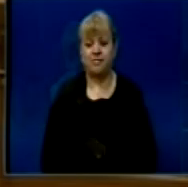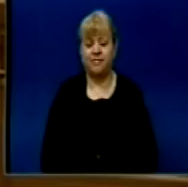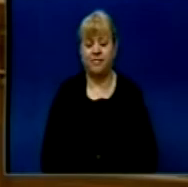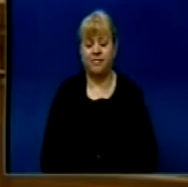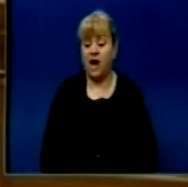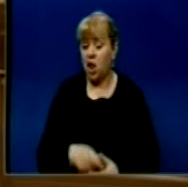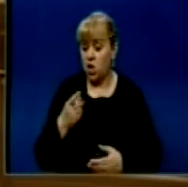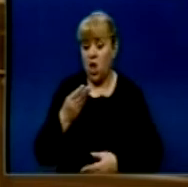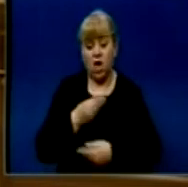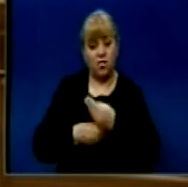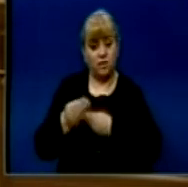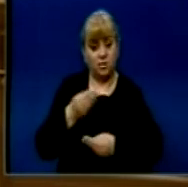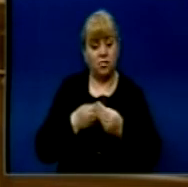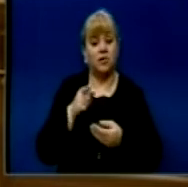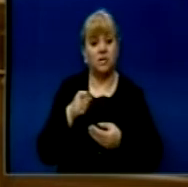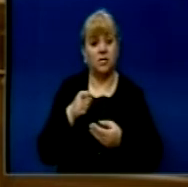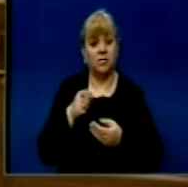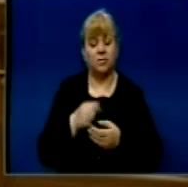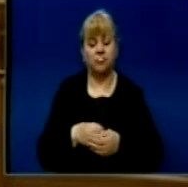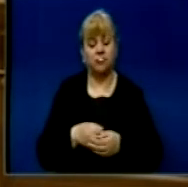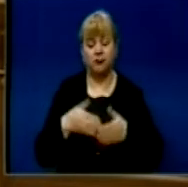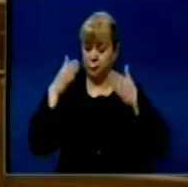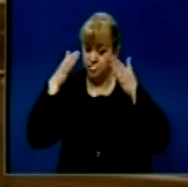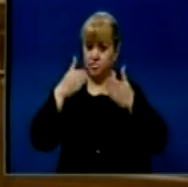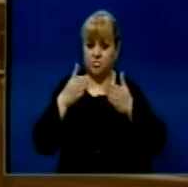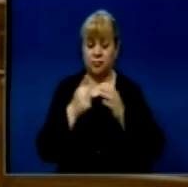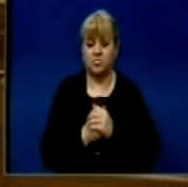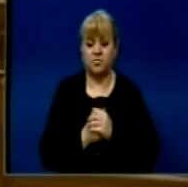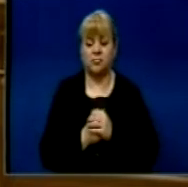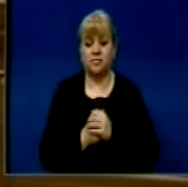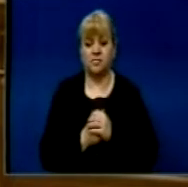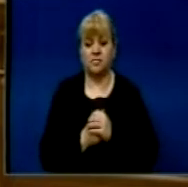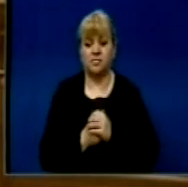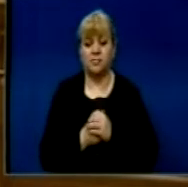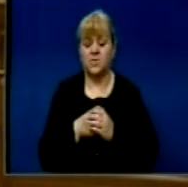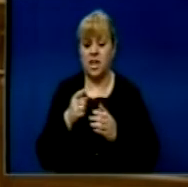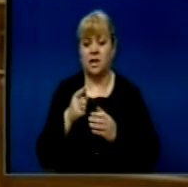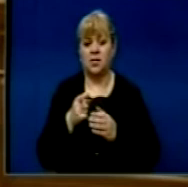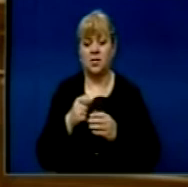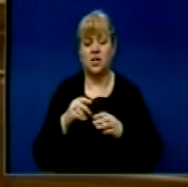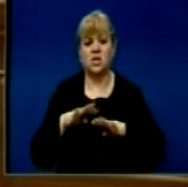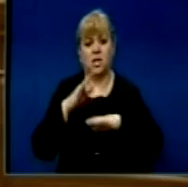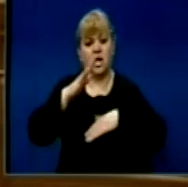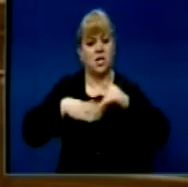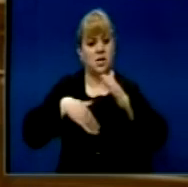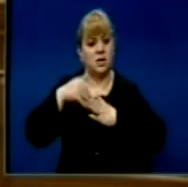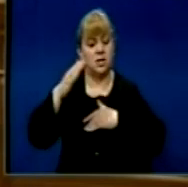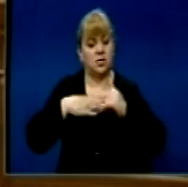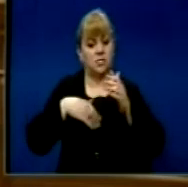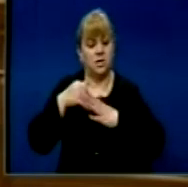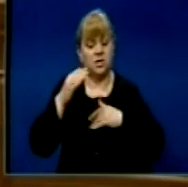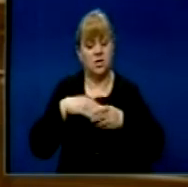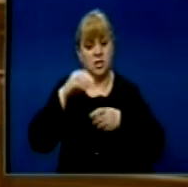Këto investime janë kryesisht të përqendruara në pjesë të konsiderueshme të tyre, pra në sektorin e ndërtimtarisë, edhe pse në trend të